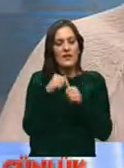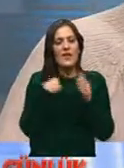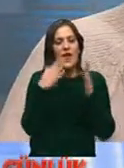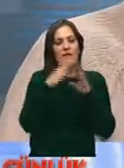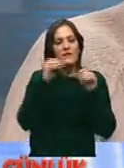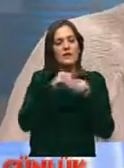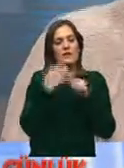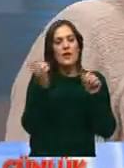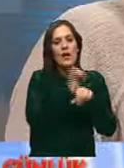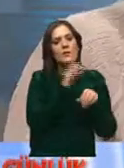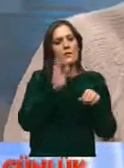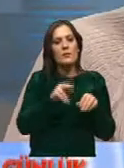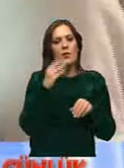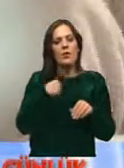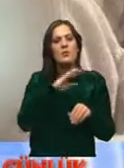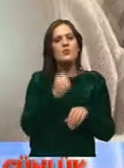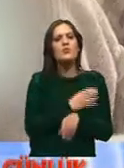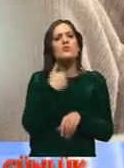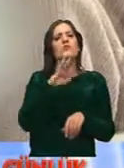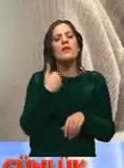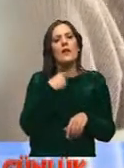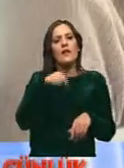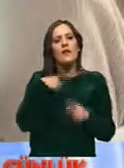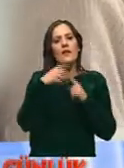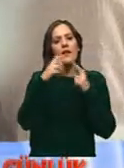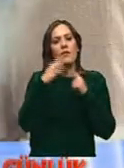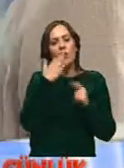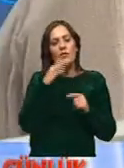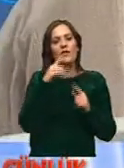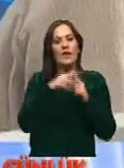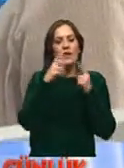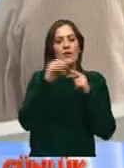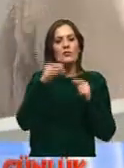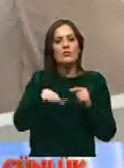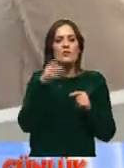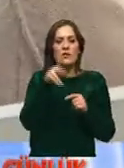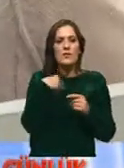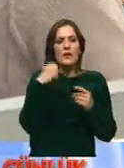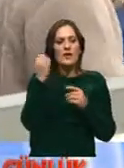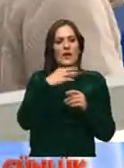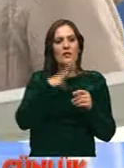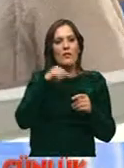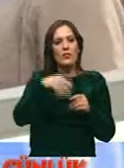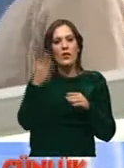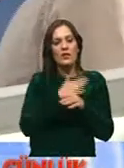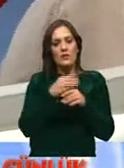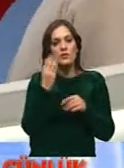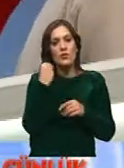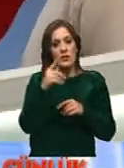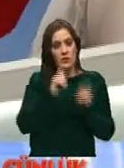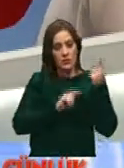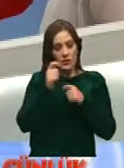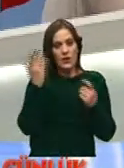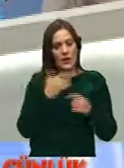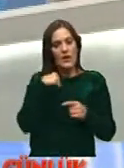o kapanma daha da arttı. Ama biz umutsuz değiliz. Yani işte TRT Okul gibi, TRT Çocuk gibi kanallar var. Yani bu araçları çok da iyi